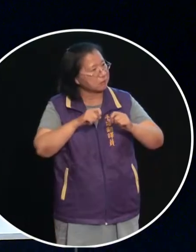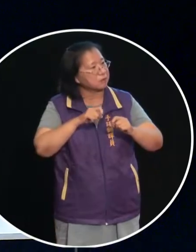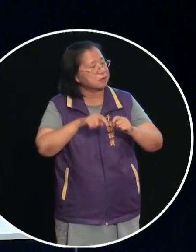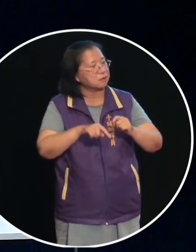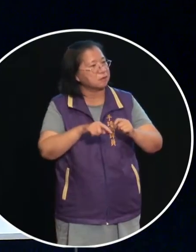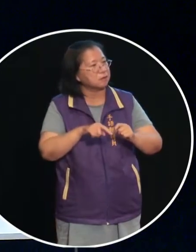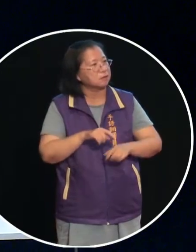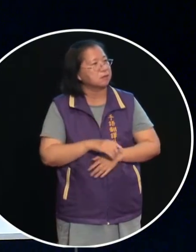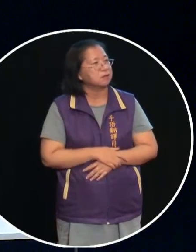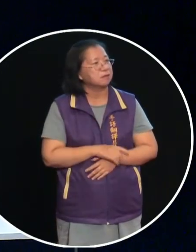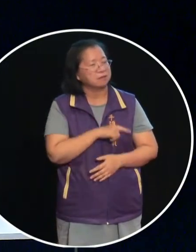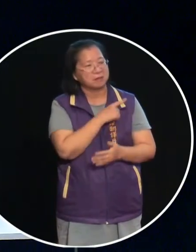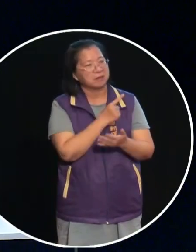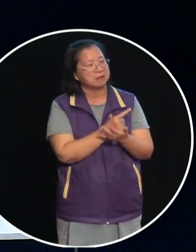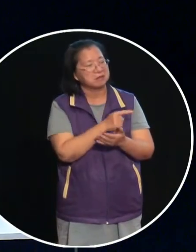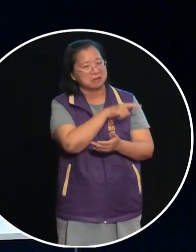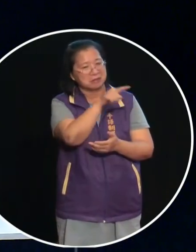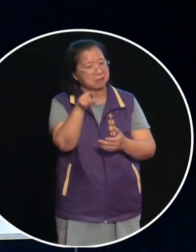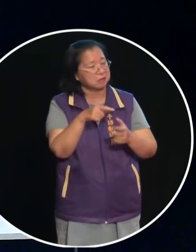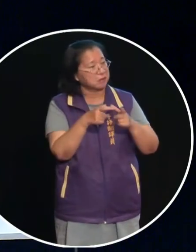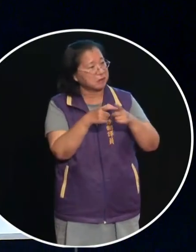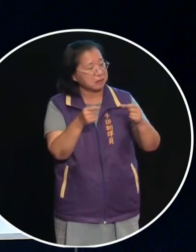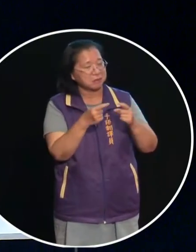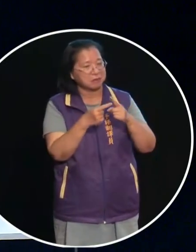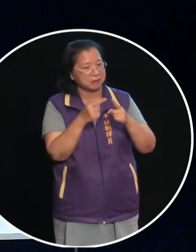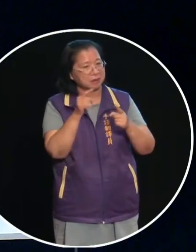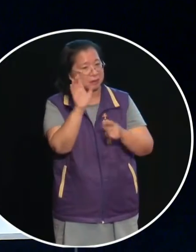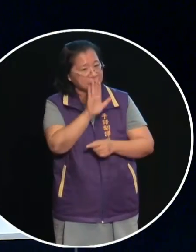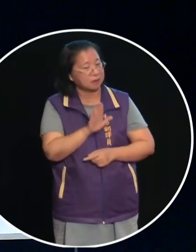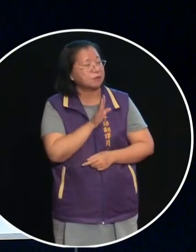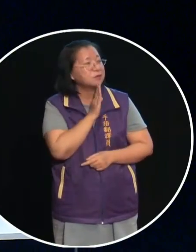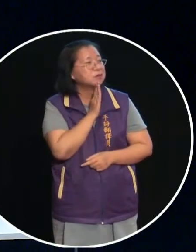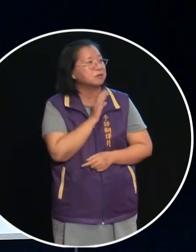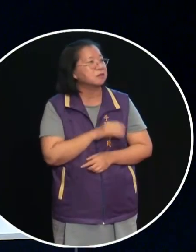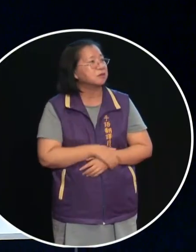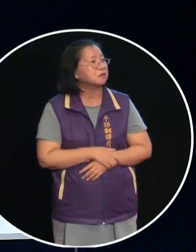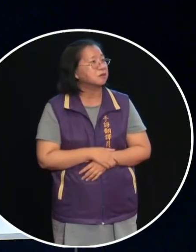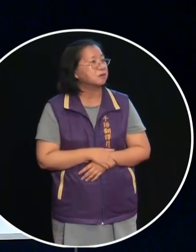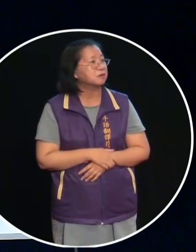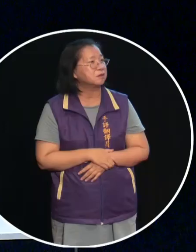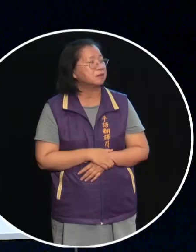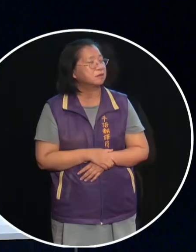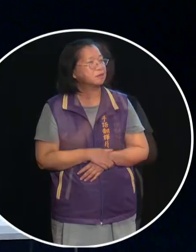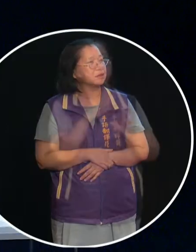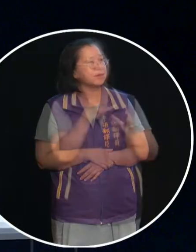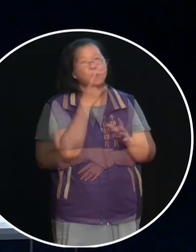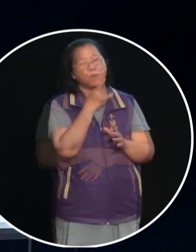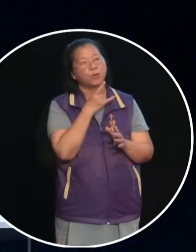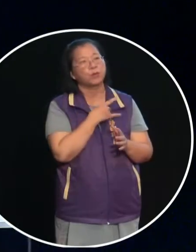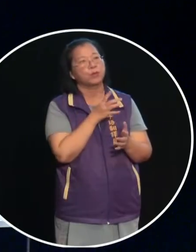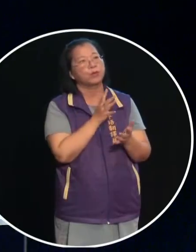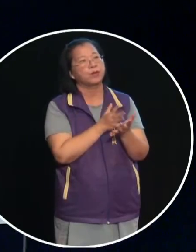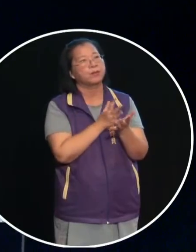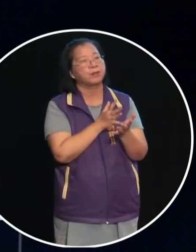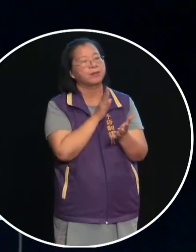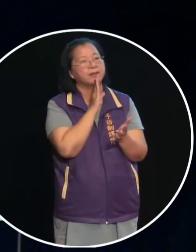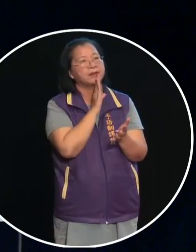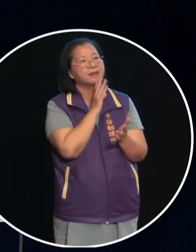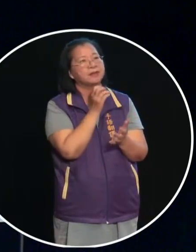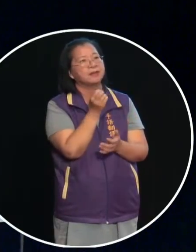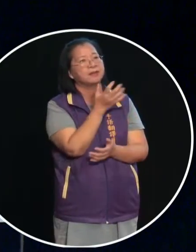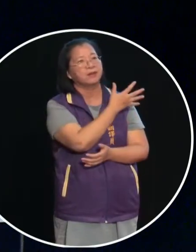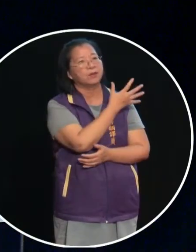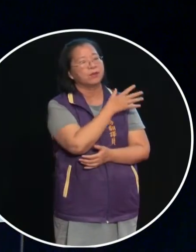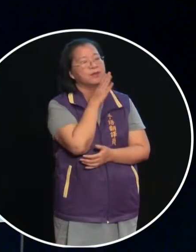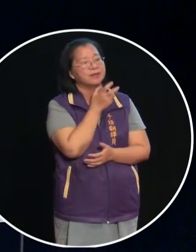的那个日本人的态度，所以这部分时候我们可以分开理解就比较好了。谢谢。 刚才有